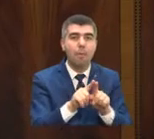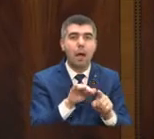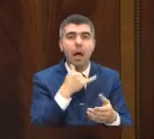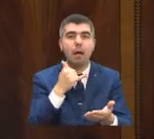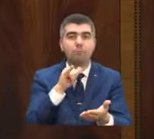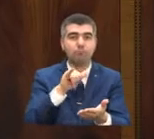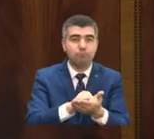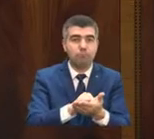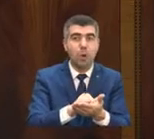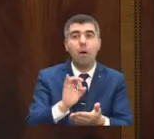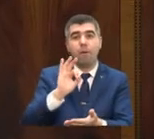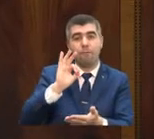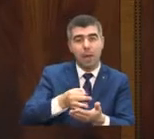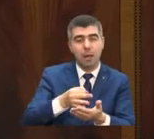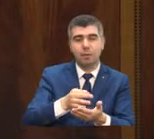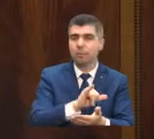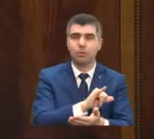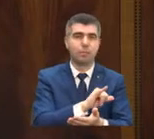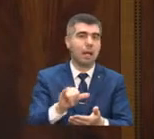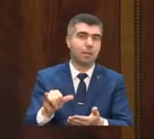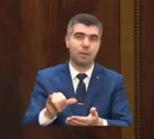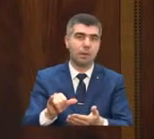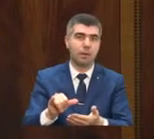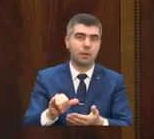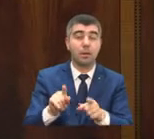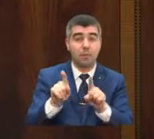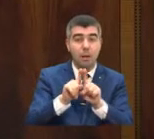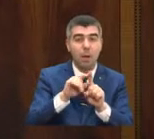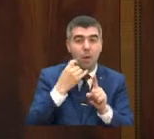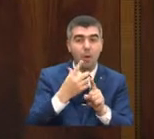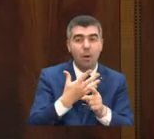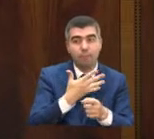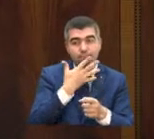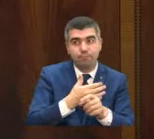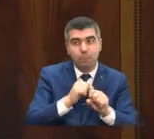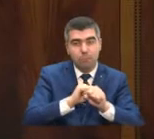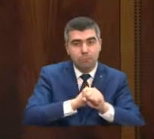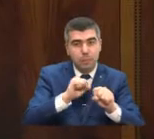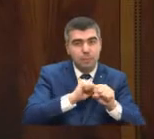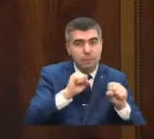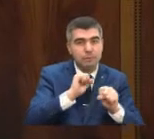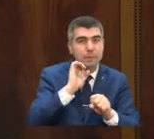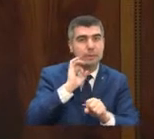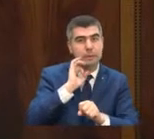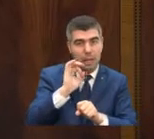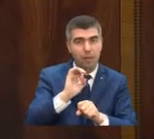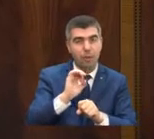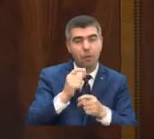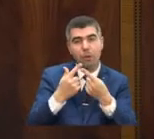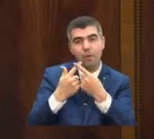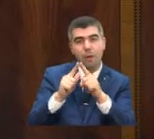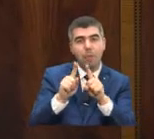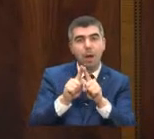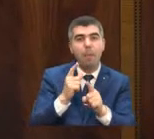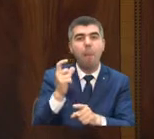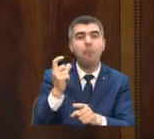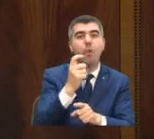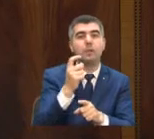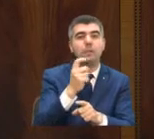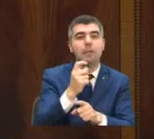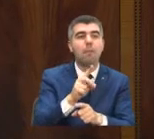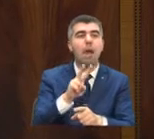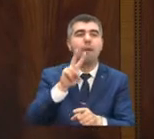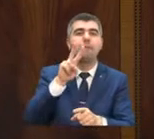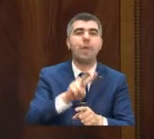على الإرهاب هي وقاية مجتمعنا من المخاطر الناجمة عن استغلال الدين لتحقيق